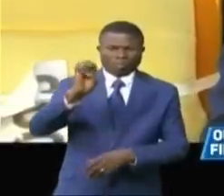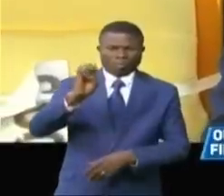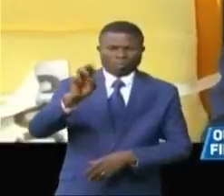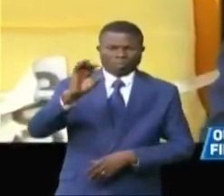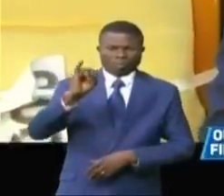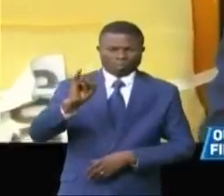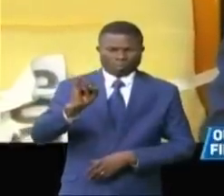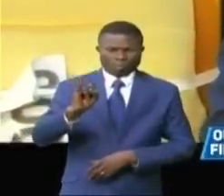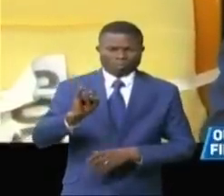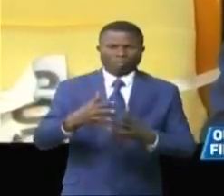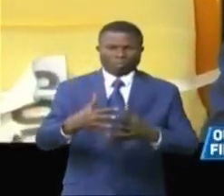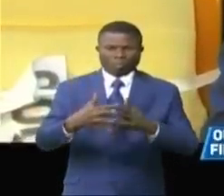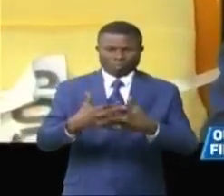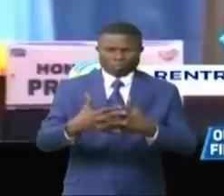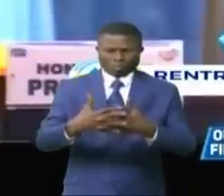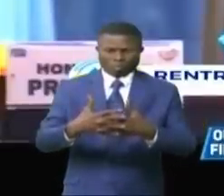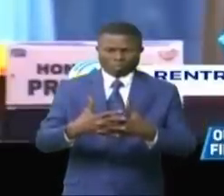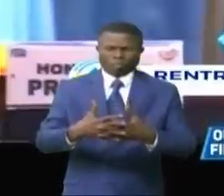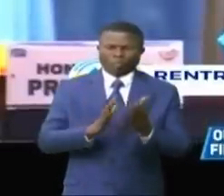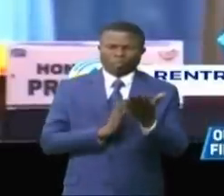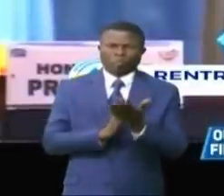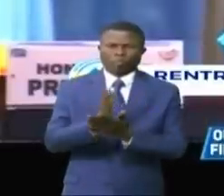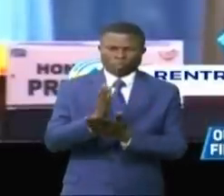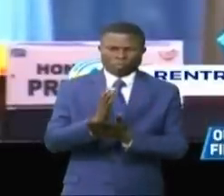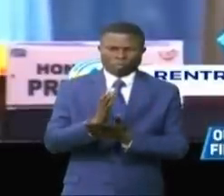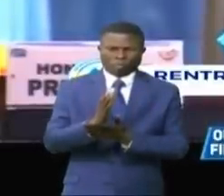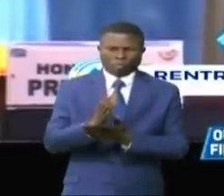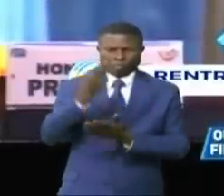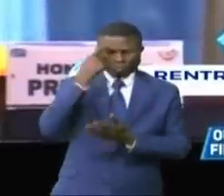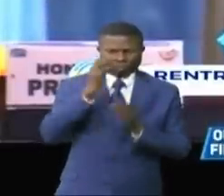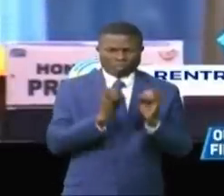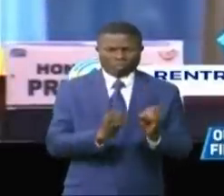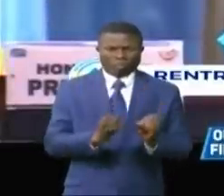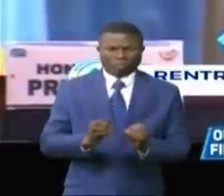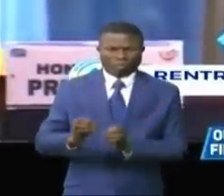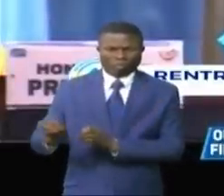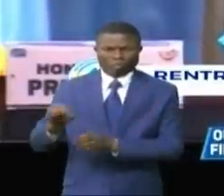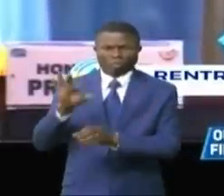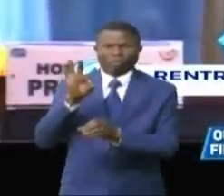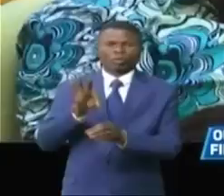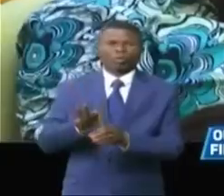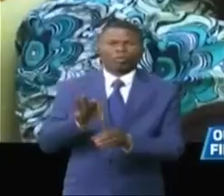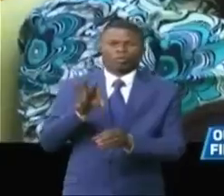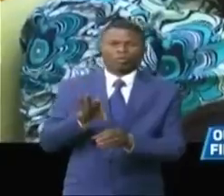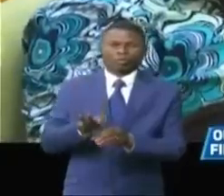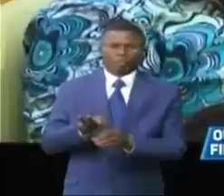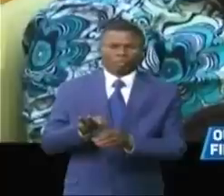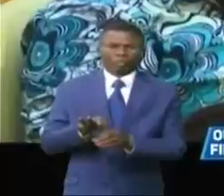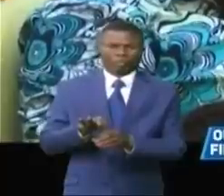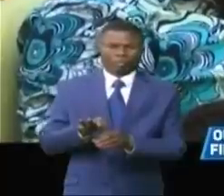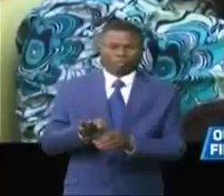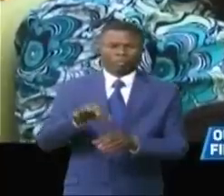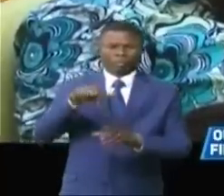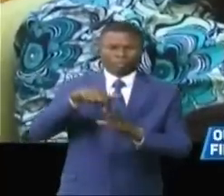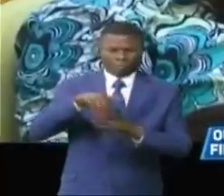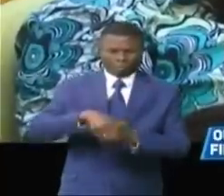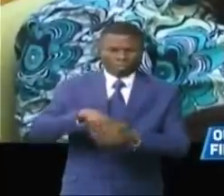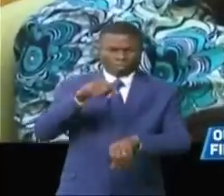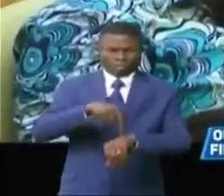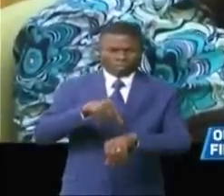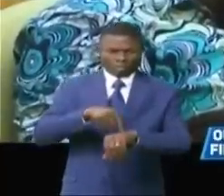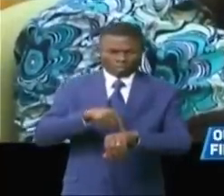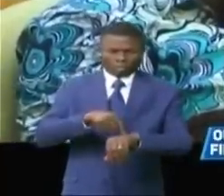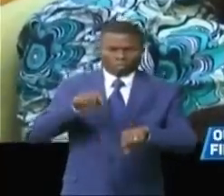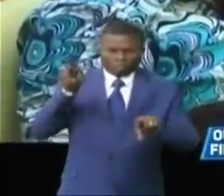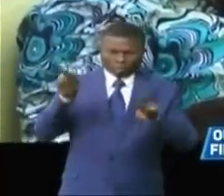instruments juridiques nécessaires à l'organisation des élections dans les délais